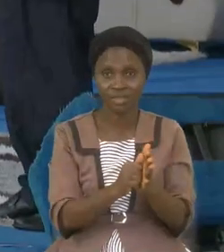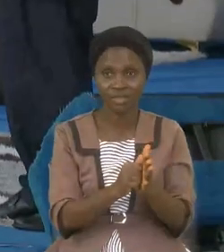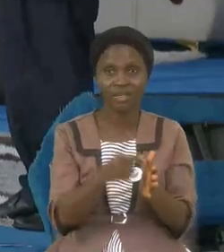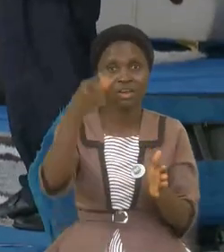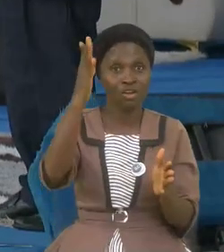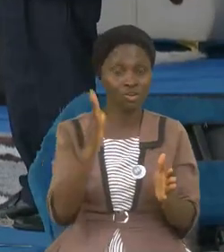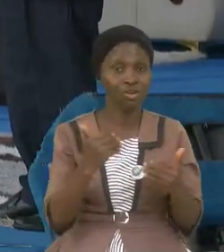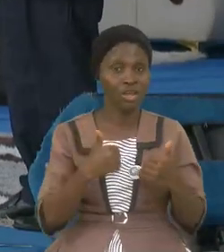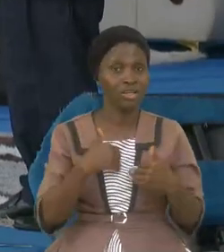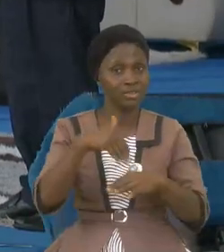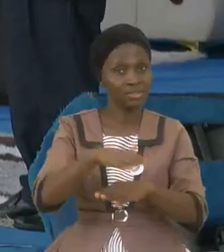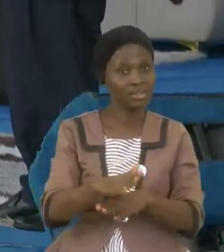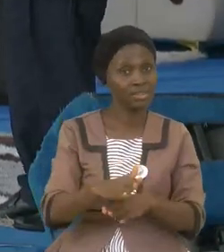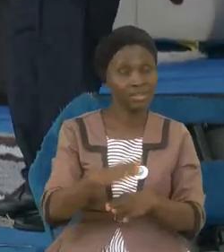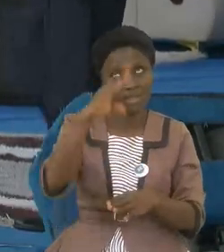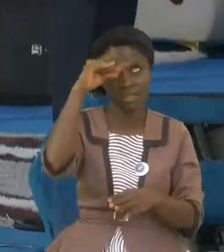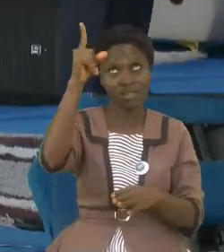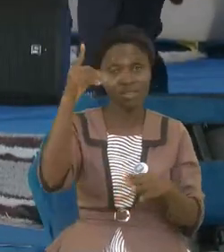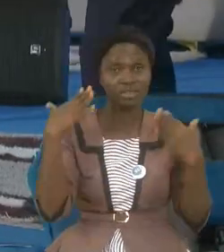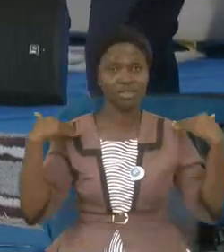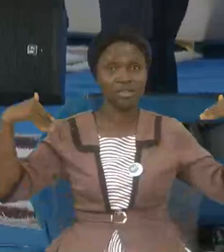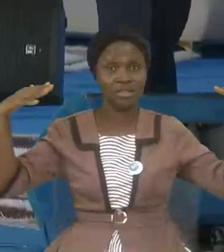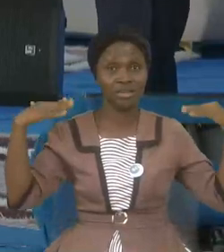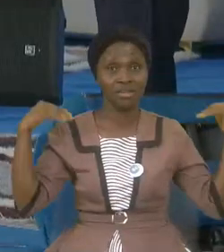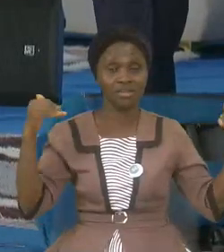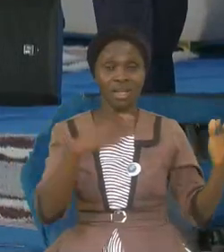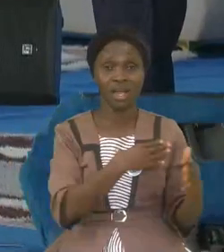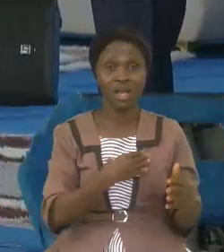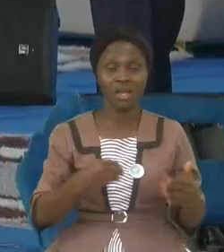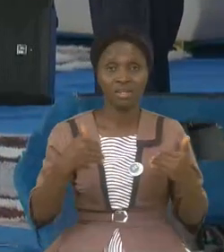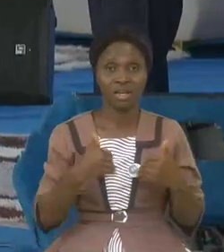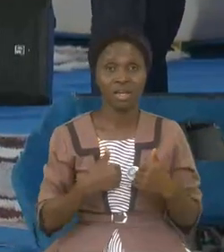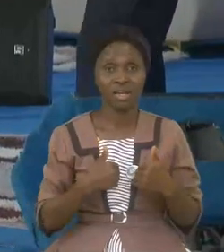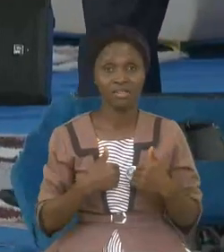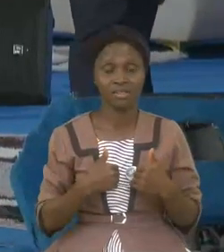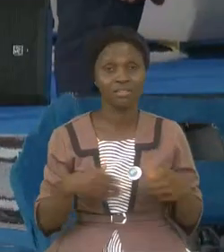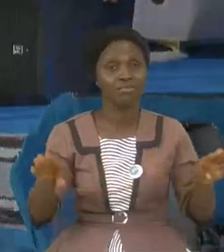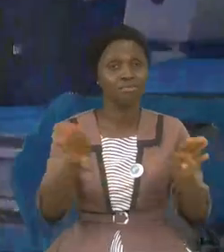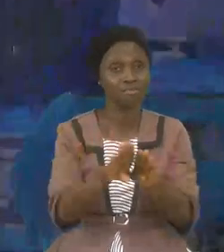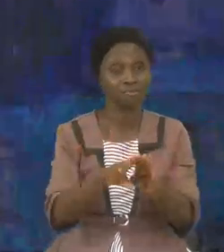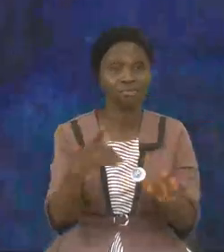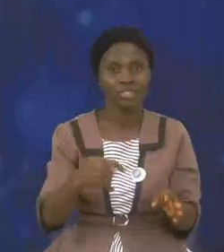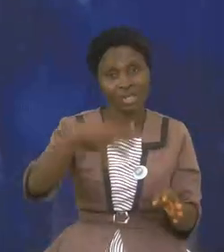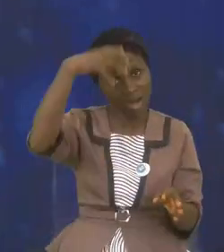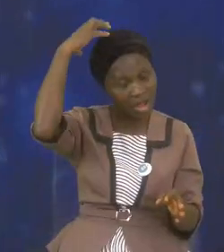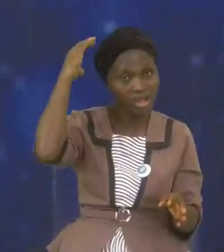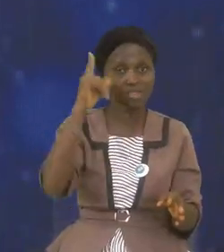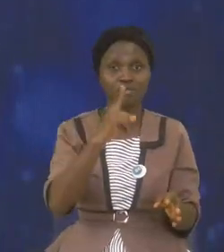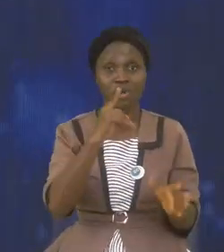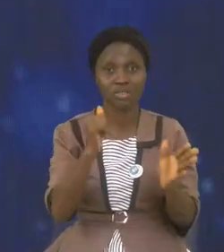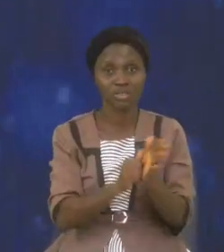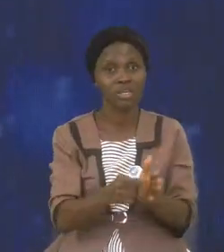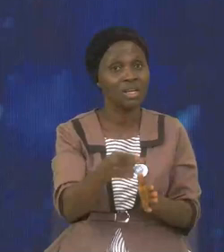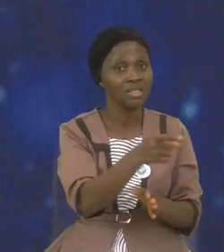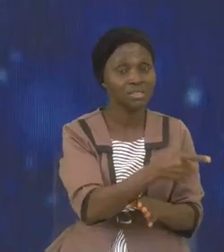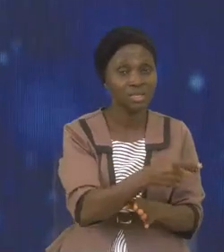6, verset 22. Mon Dieu a envoyé son ange